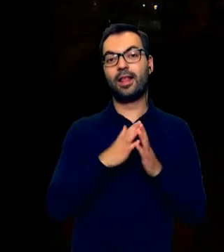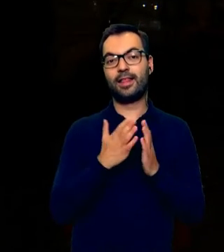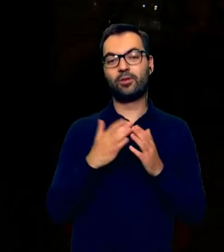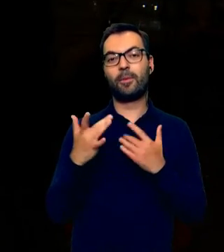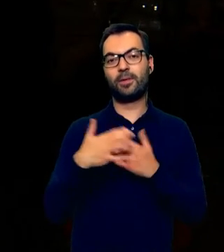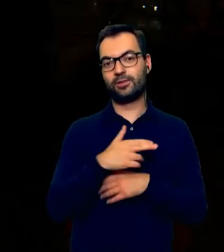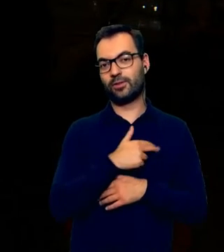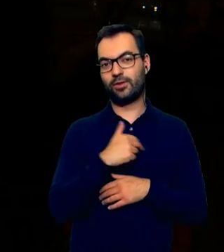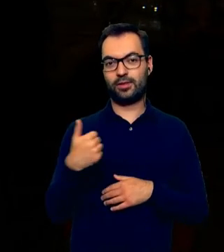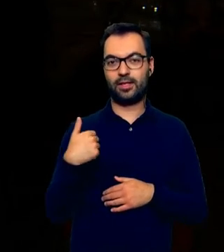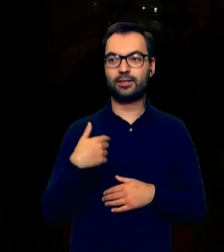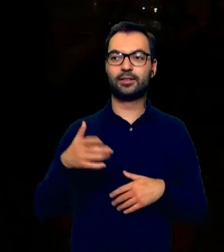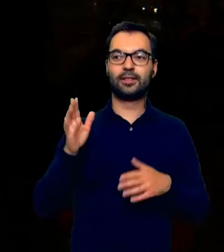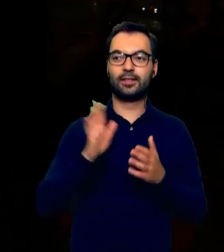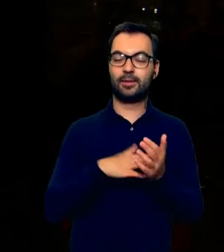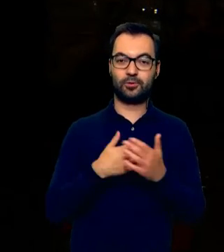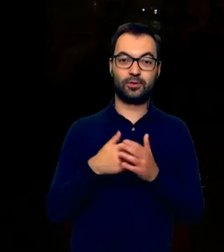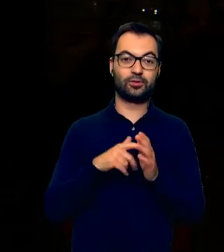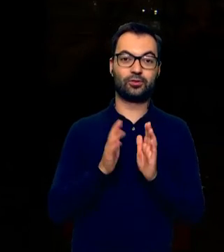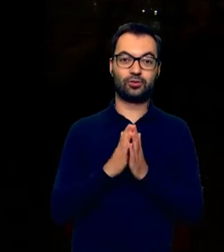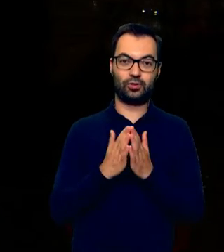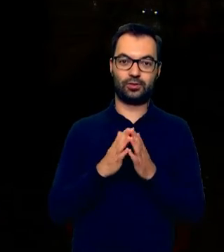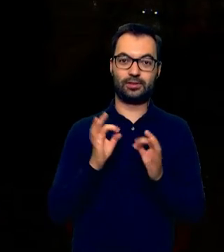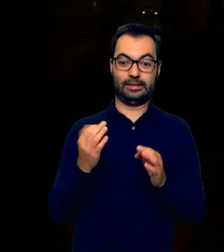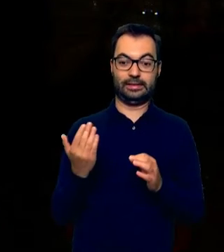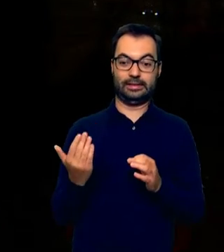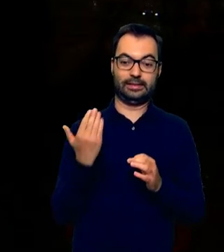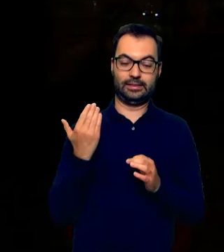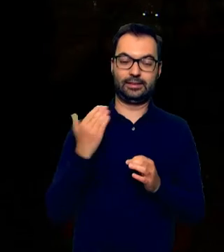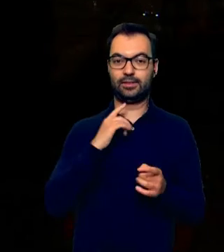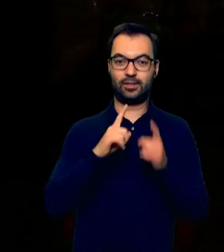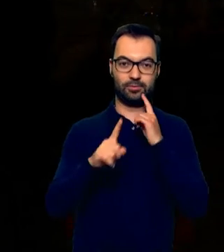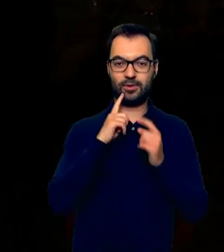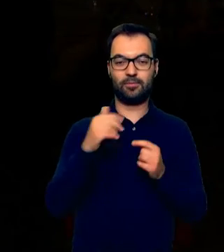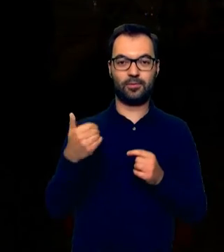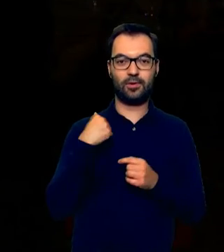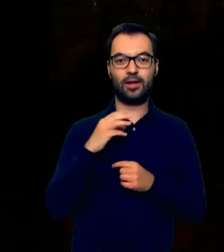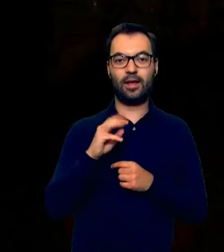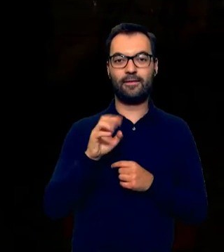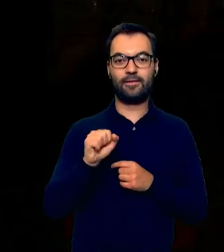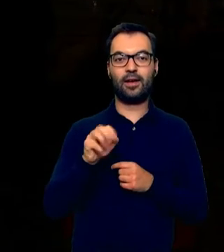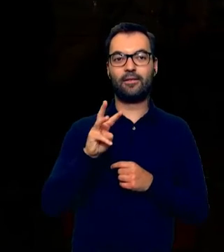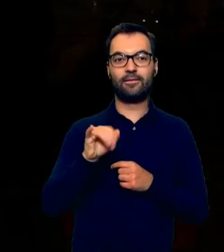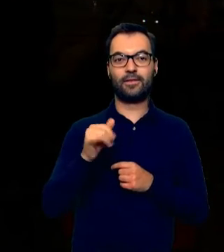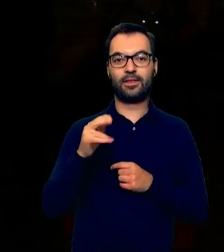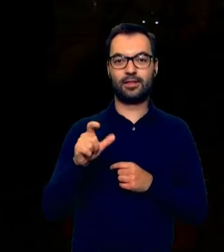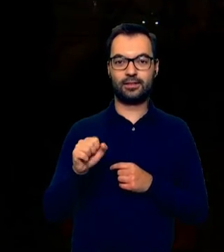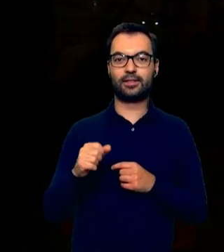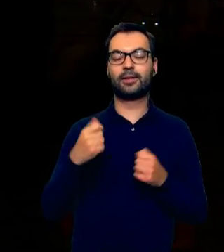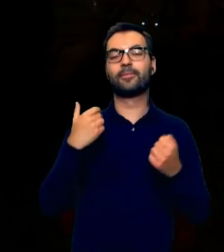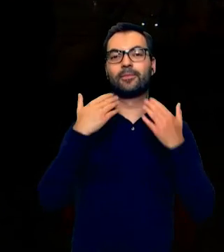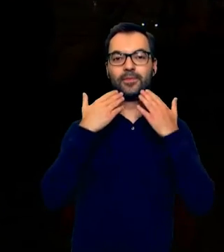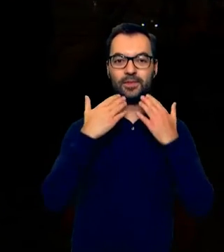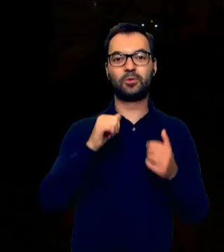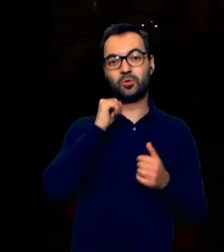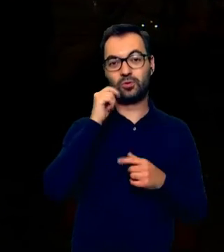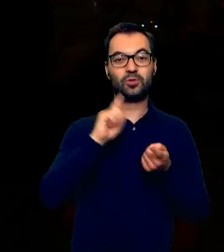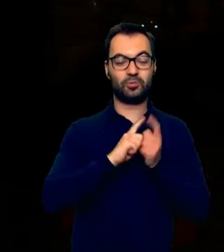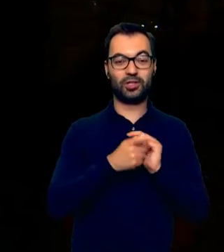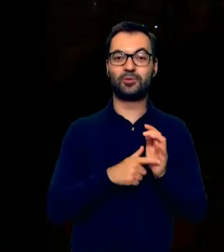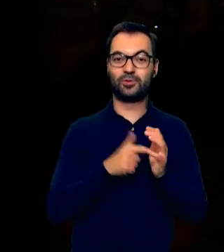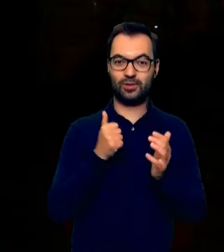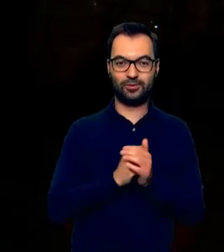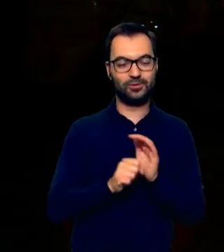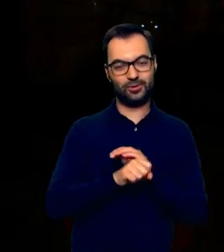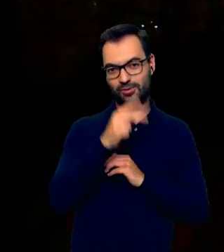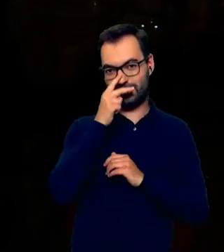blisko nas, chociażby jak ta książka, o której przed chwilą rozmawiałyśmy z Ewą Winicką i Magdą Grzebałkowską. Jutro widzimy się